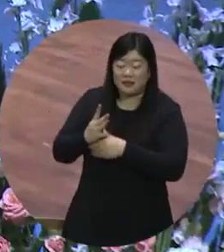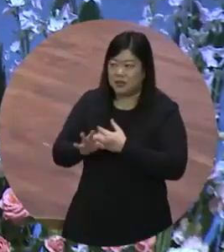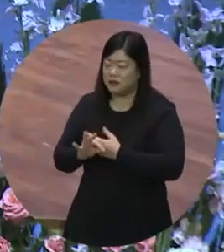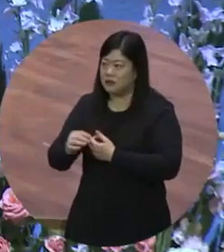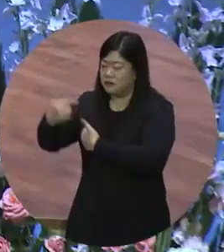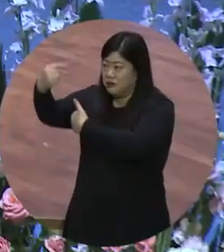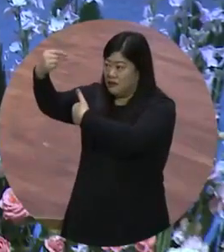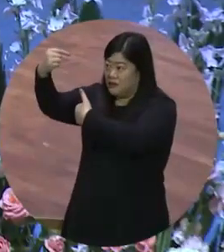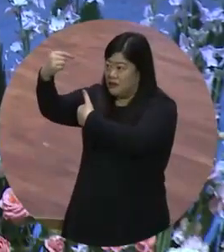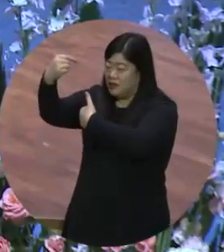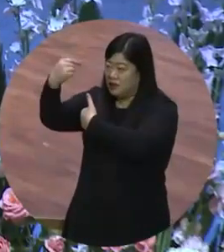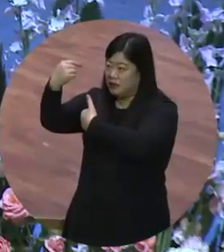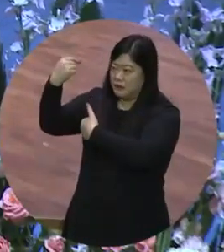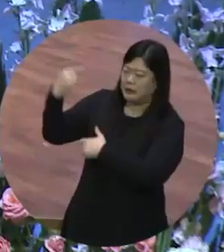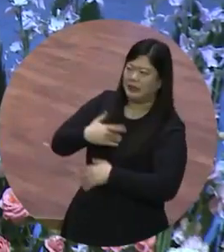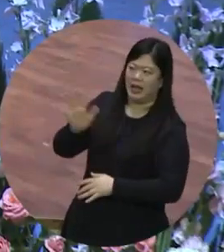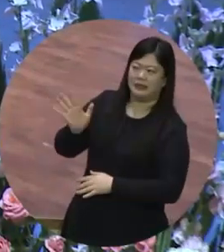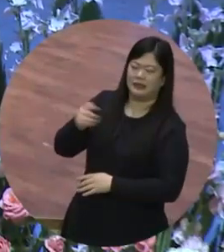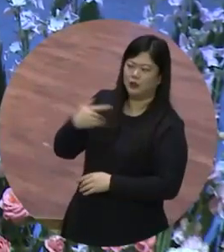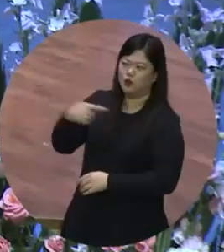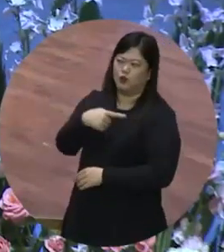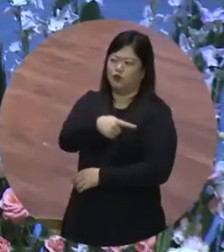거예요.